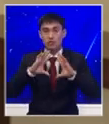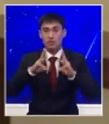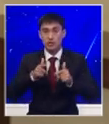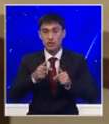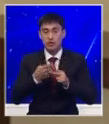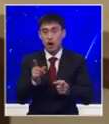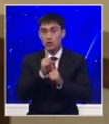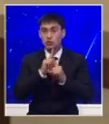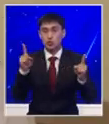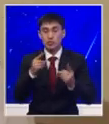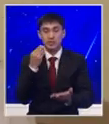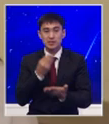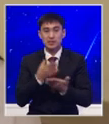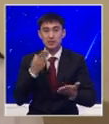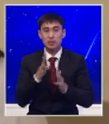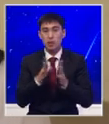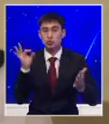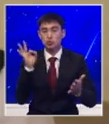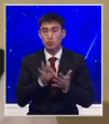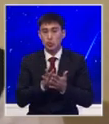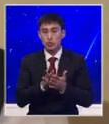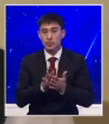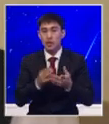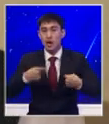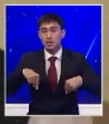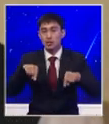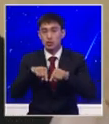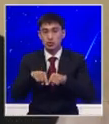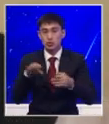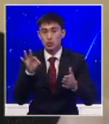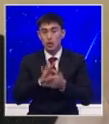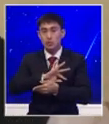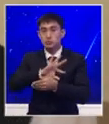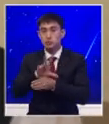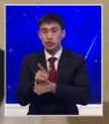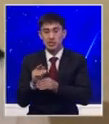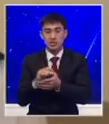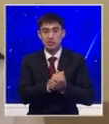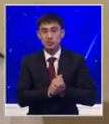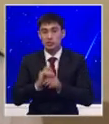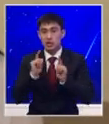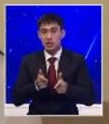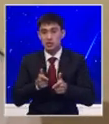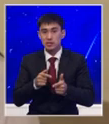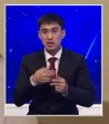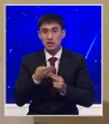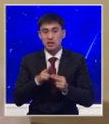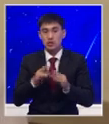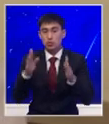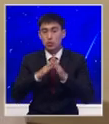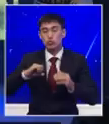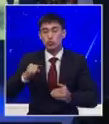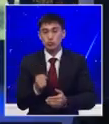кажется, это особенно ценно. И большую роль, вот именно организационную роль в обеспечении единства, согласия играют, конечно, Дома